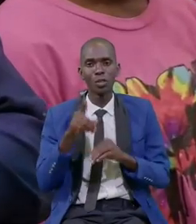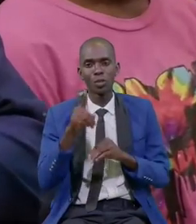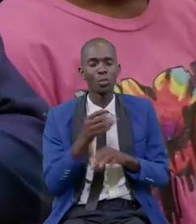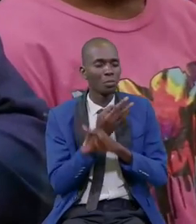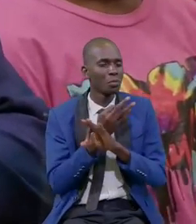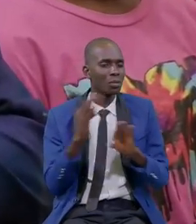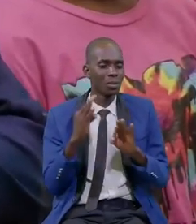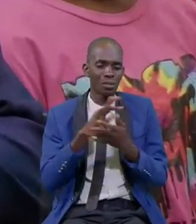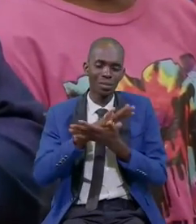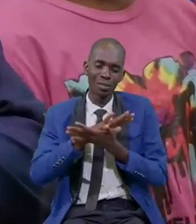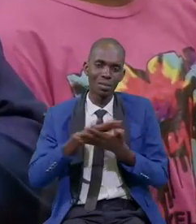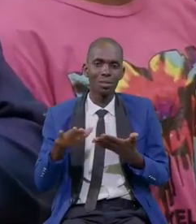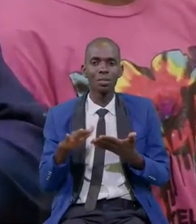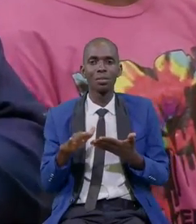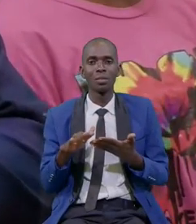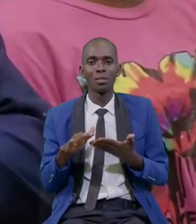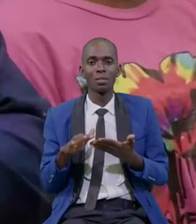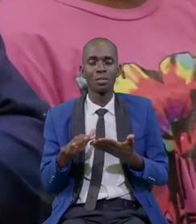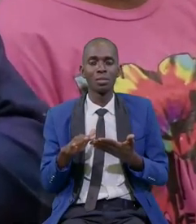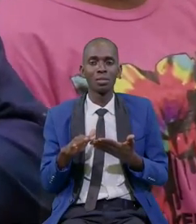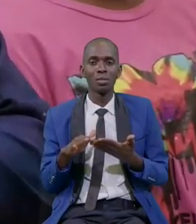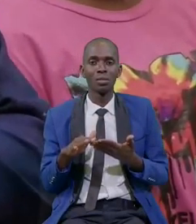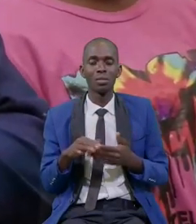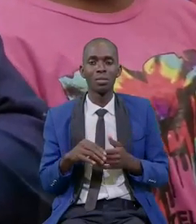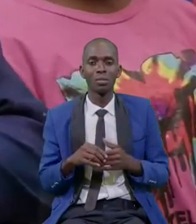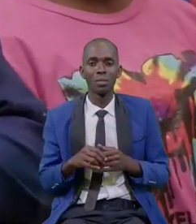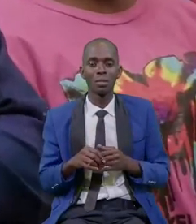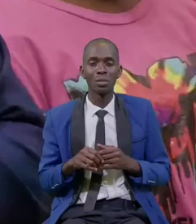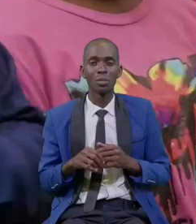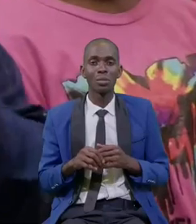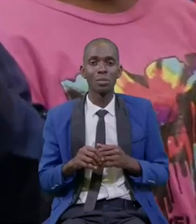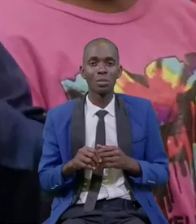vous rendre pur, pour vous nettoyer,